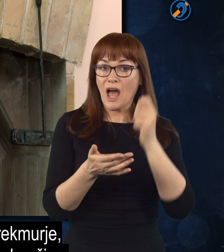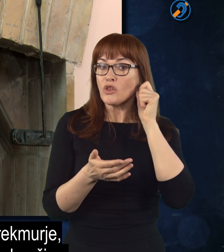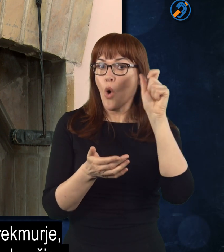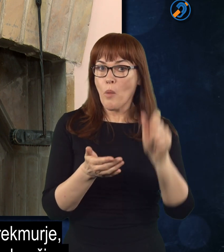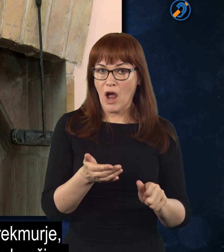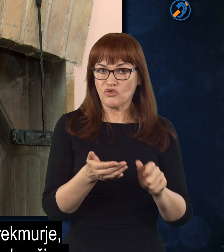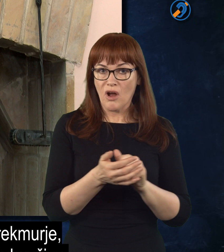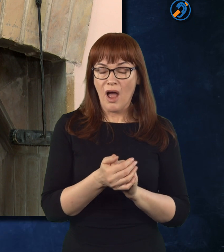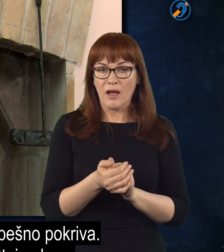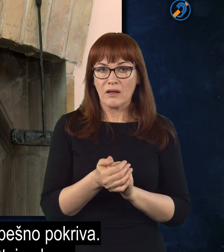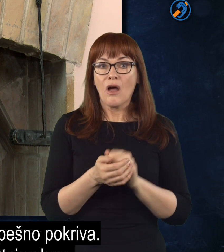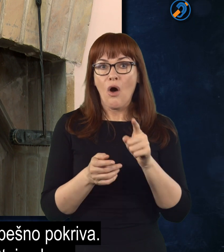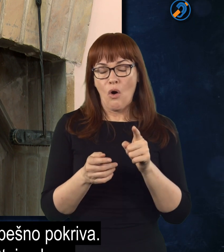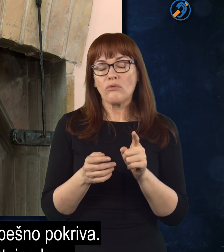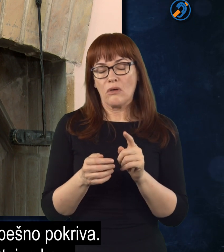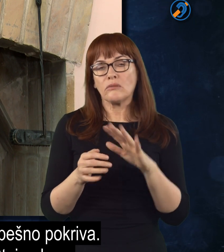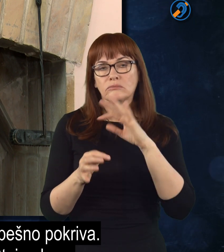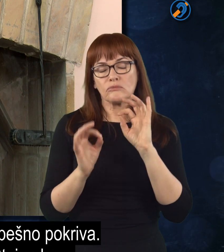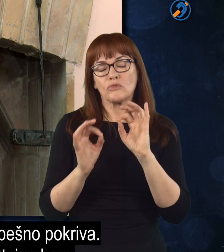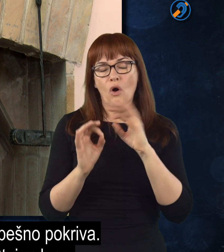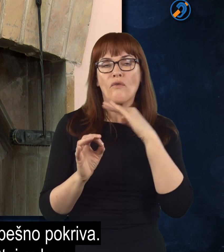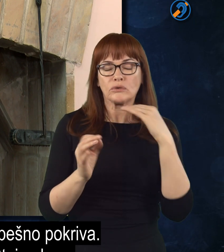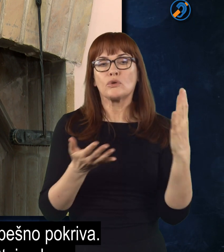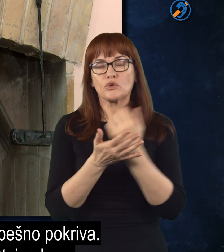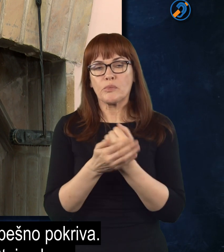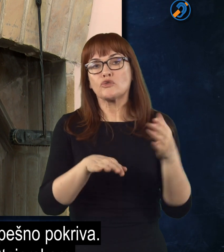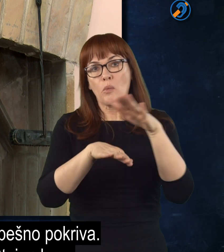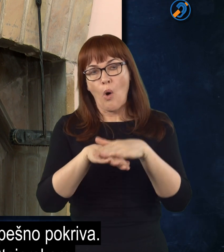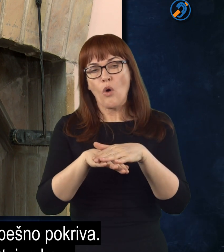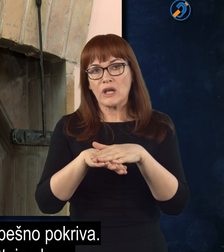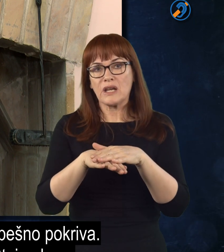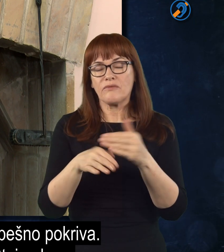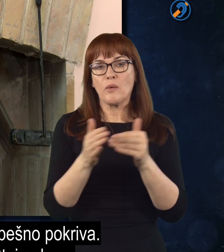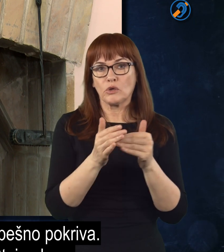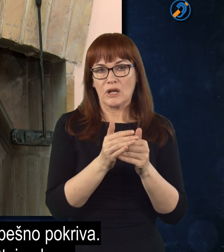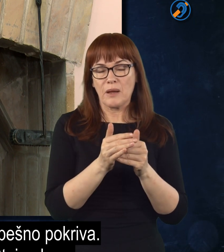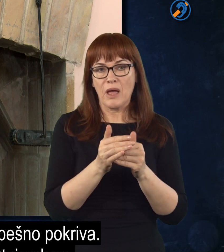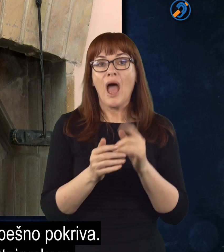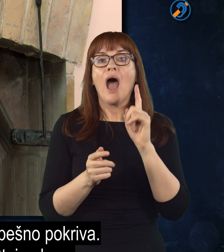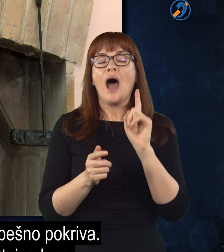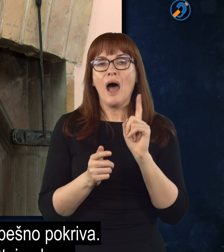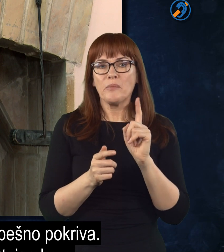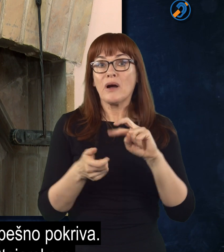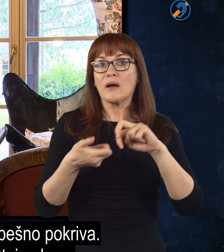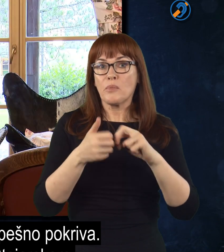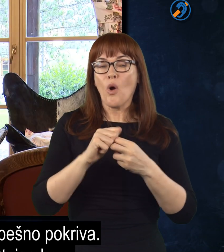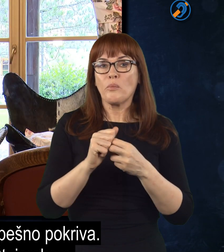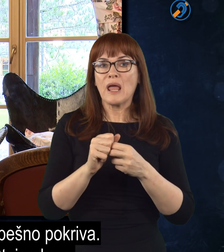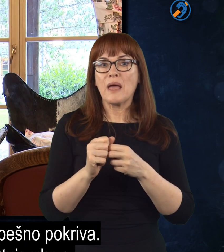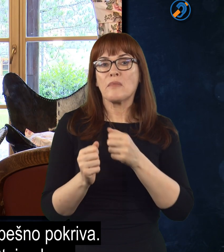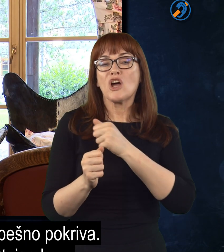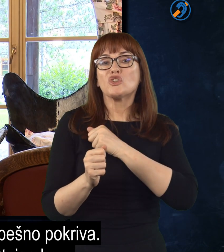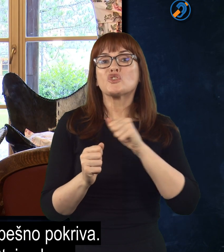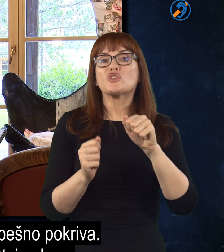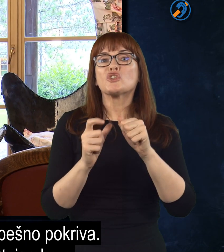eno tolmačico, ki relativno dovolj dobro in uspešno pokriva. Je pa seveda problem